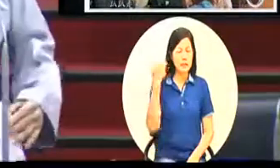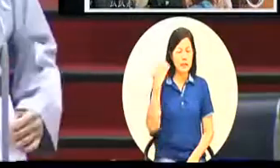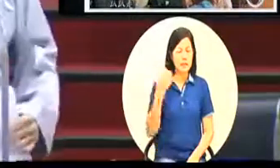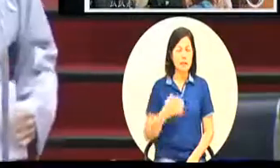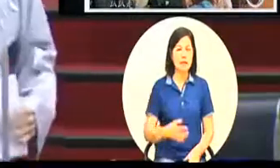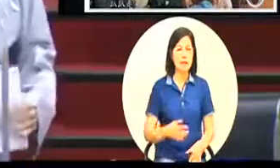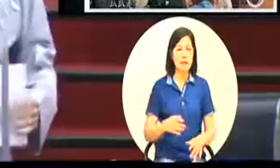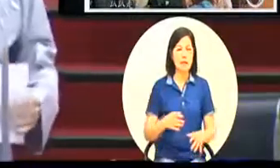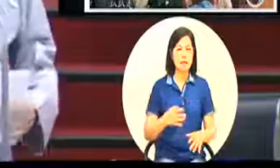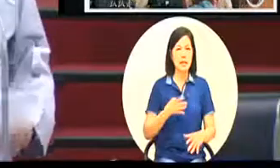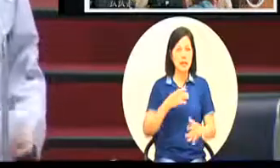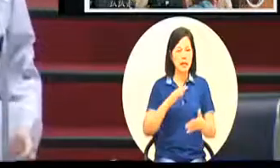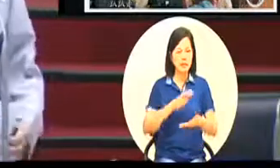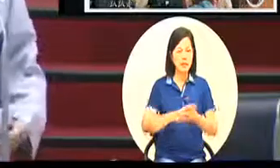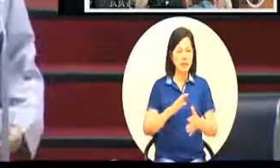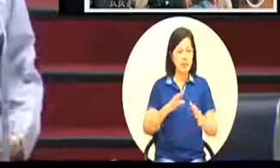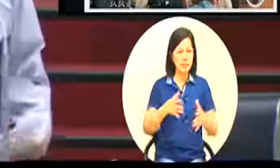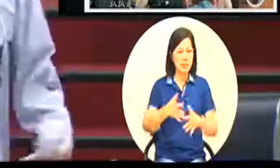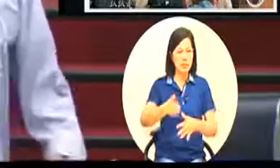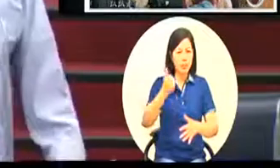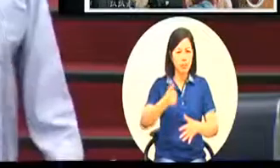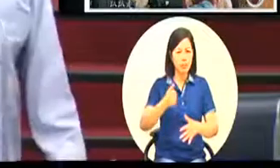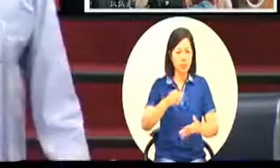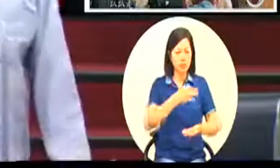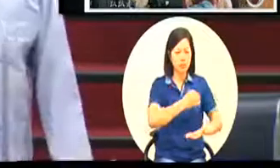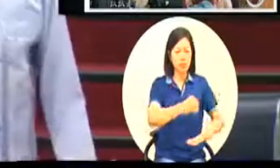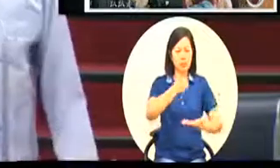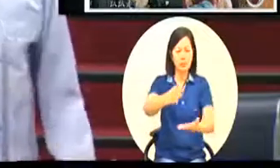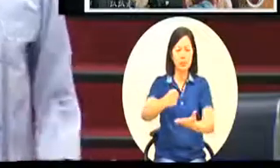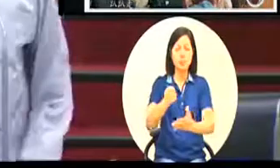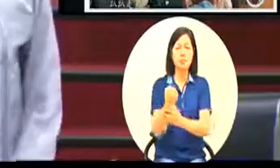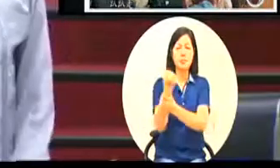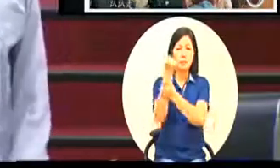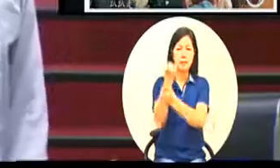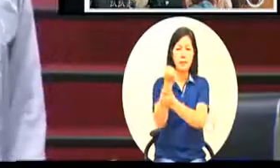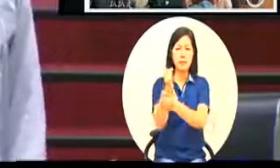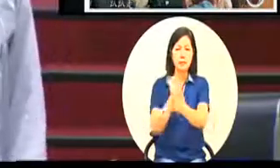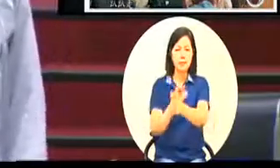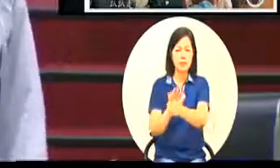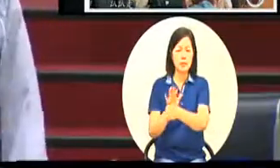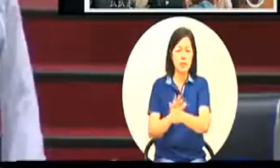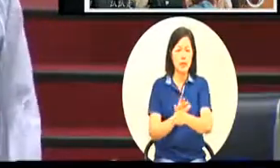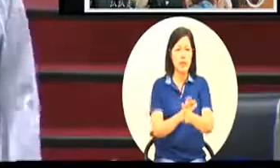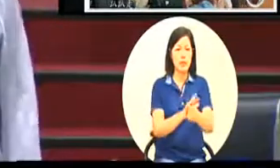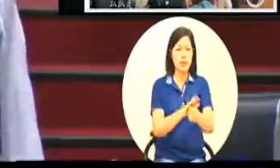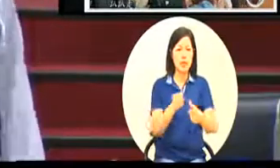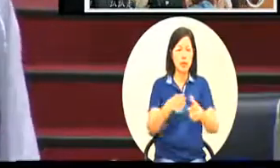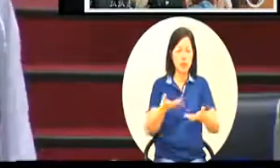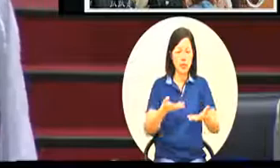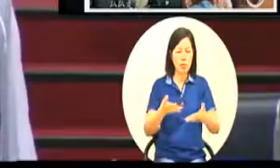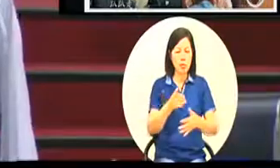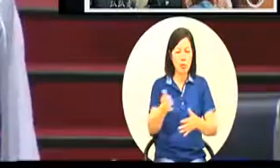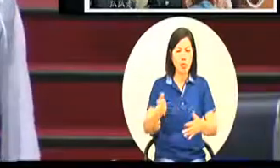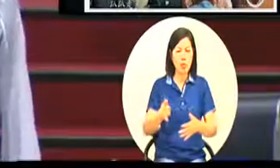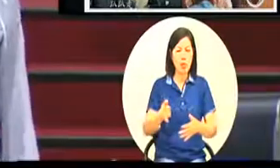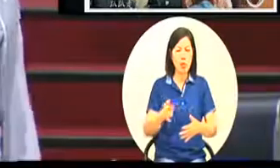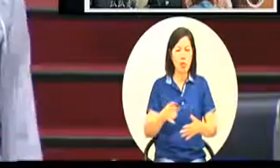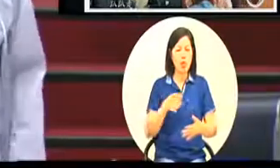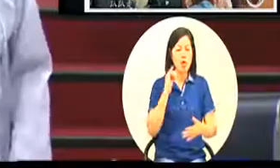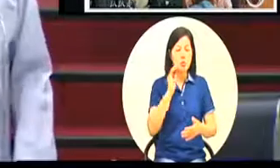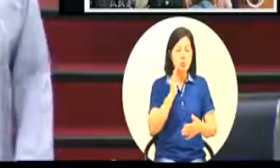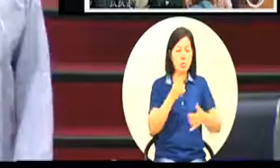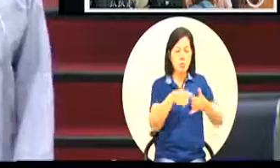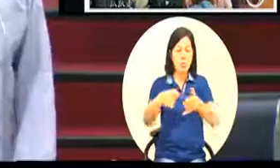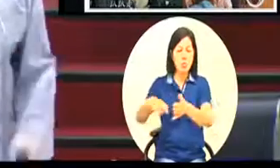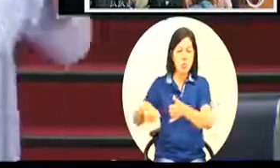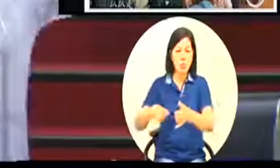统摕一堆钱来支援着遮个所有的公职人员，一个若摕一声出来就好啦。外口风